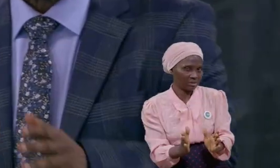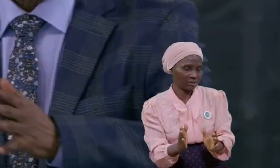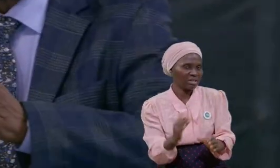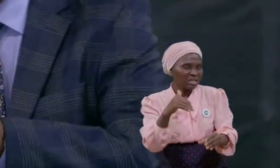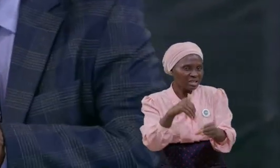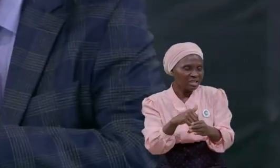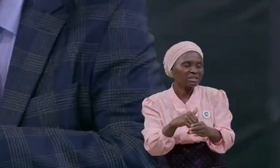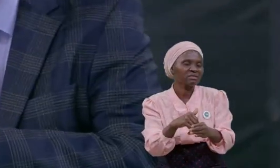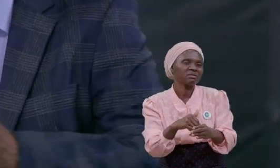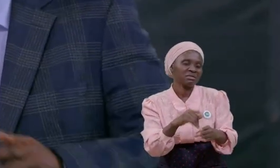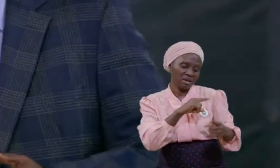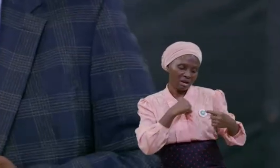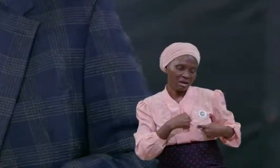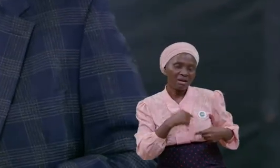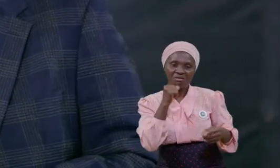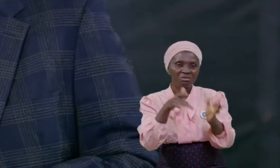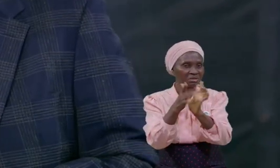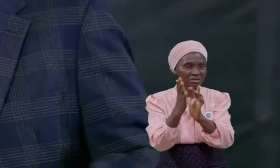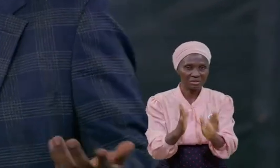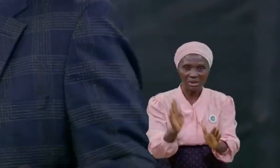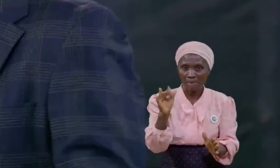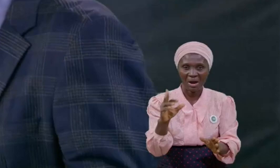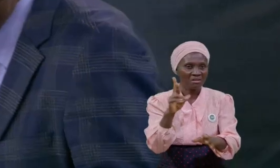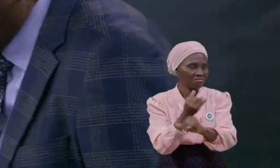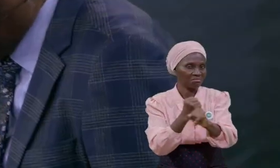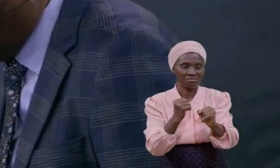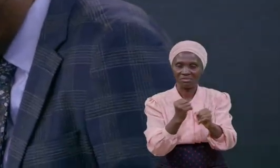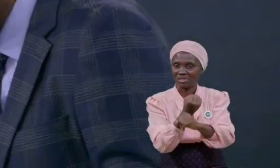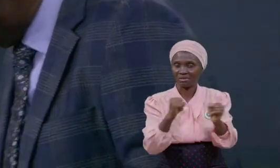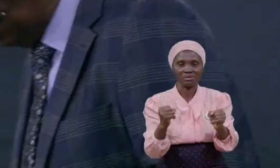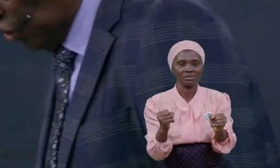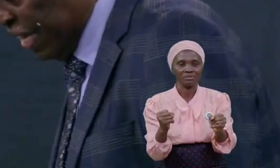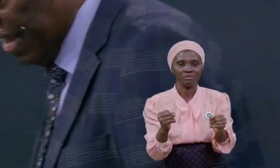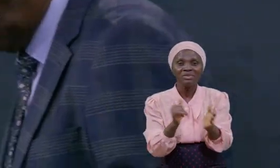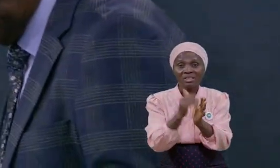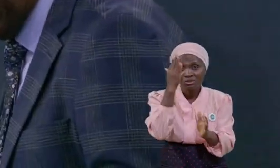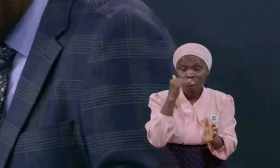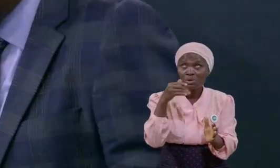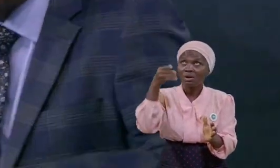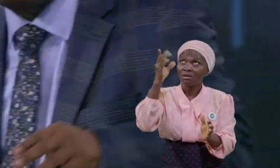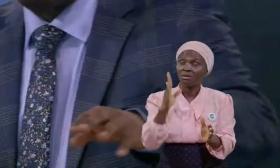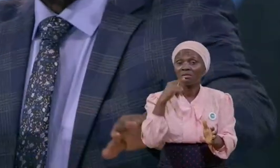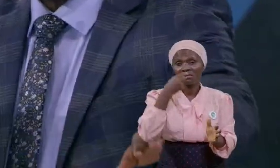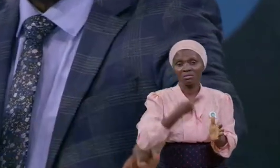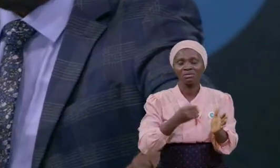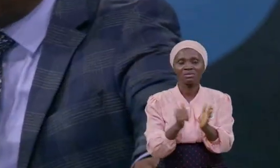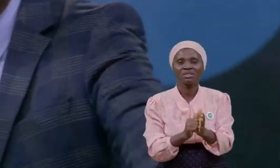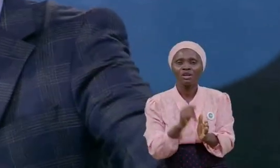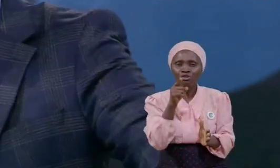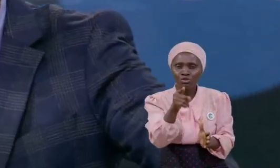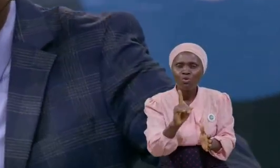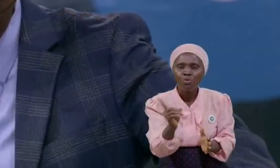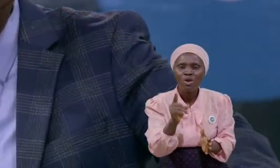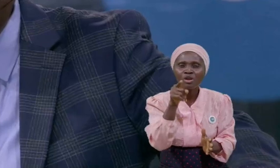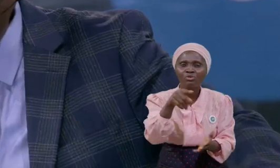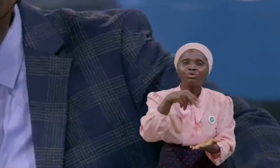dit, où se trouves-tu? Nous concluons la croisade ce soir. Est-ce que